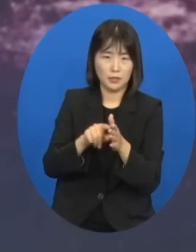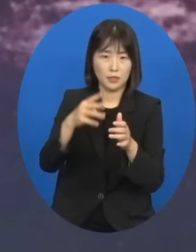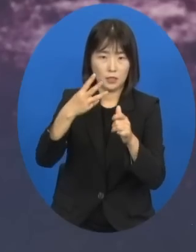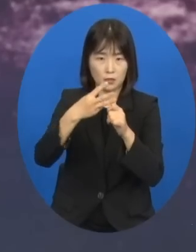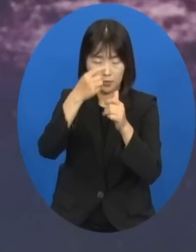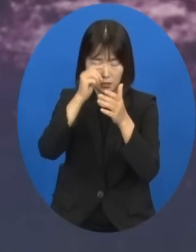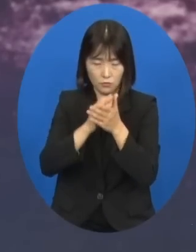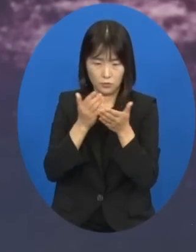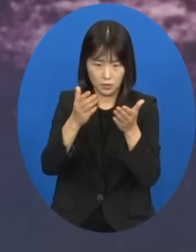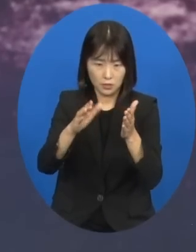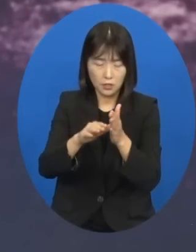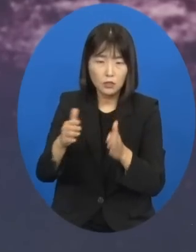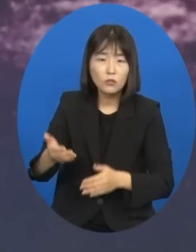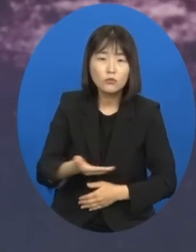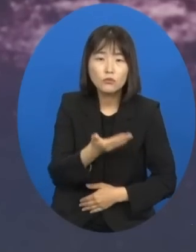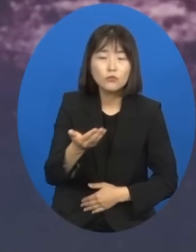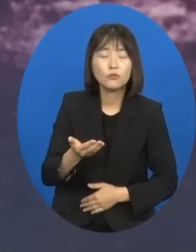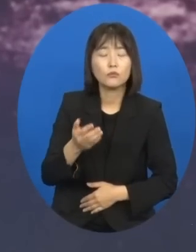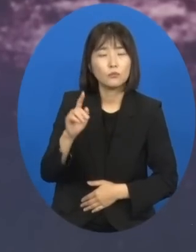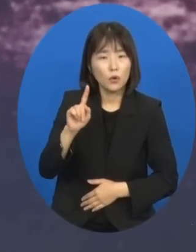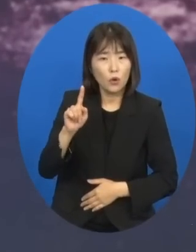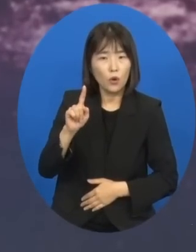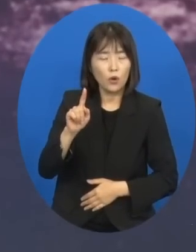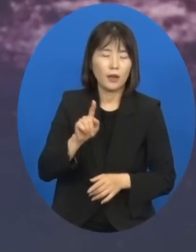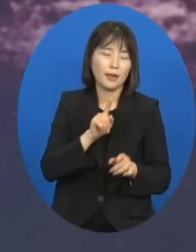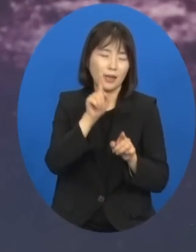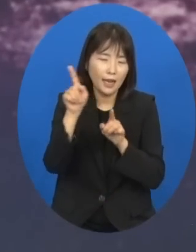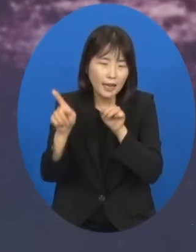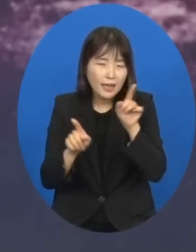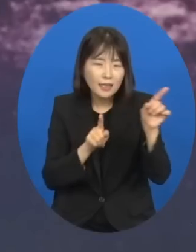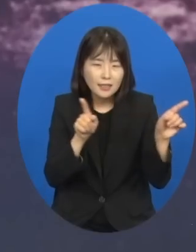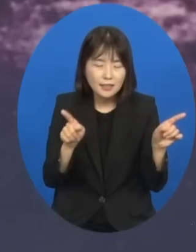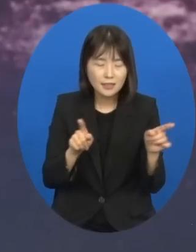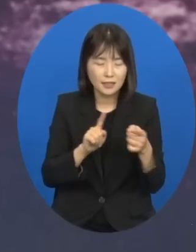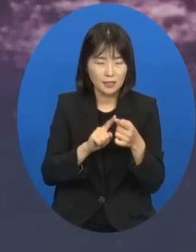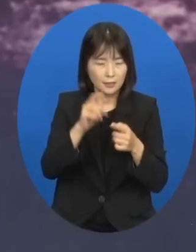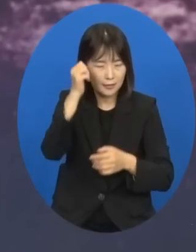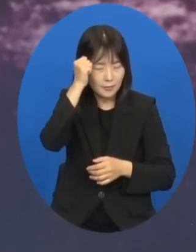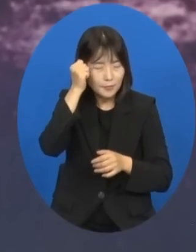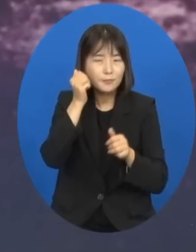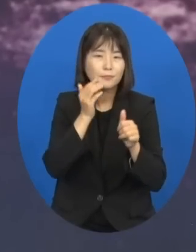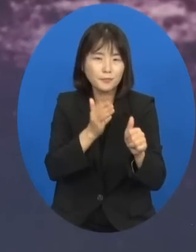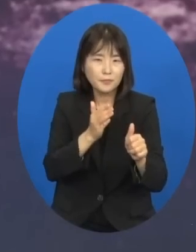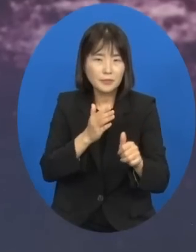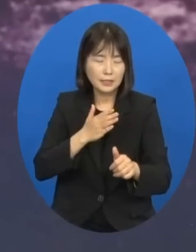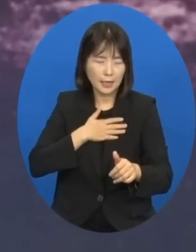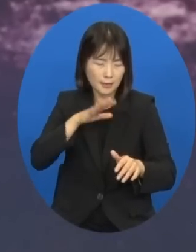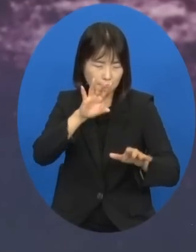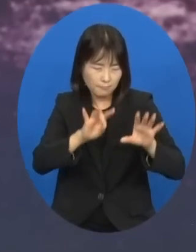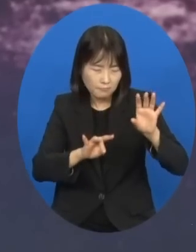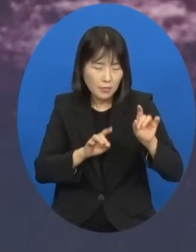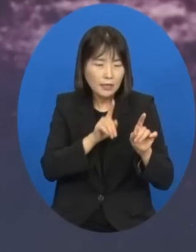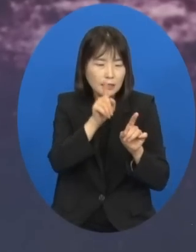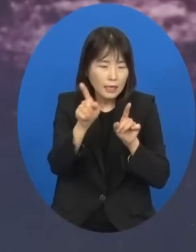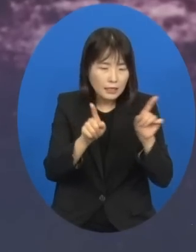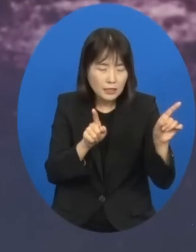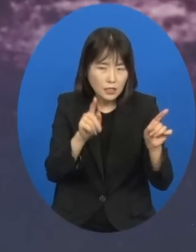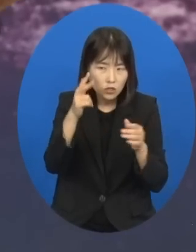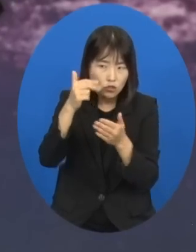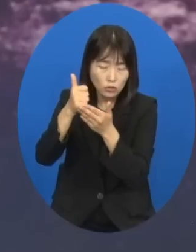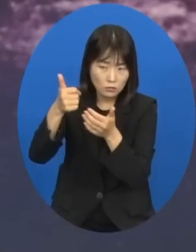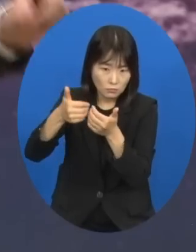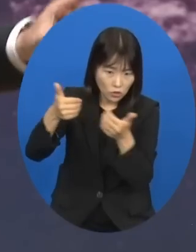우리는 뭐라고요? 여러분 가지라는 것을 꼭 기억하십시오. 내가 메마른 가지, 주를